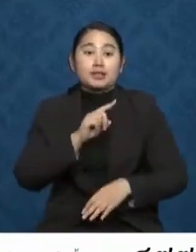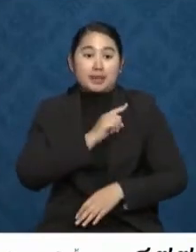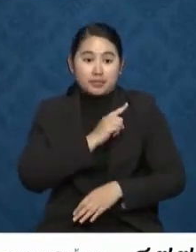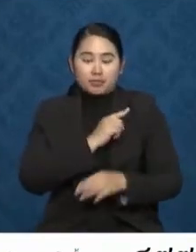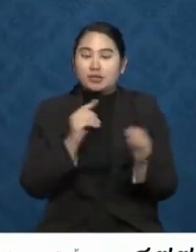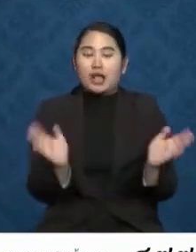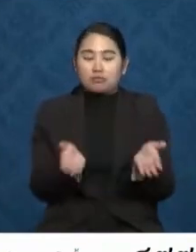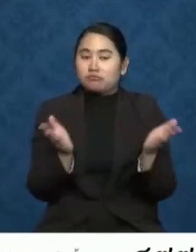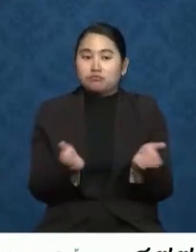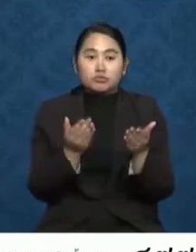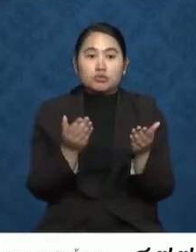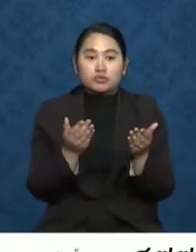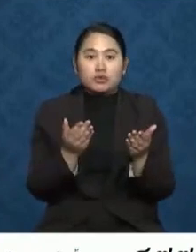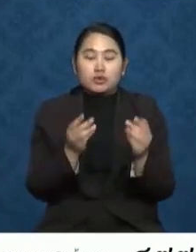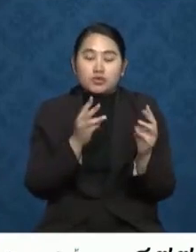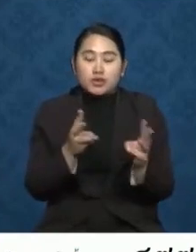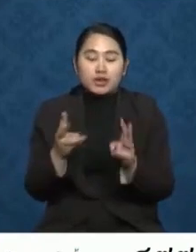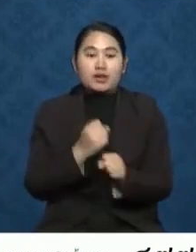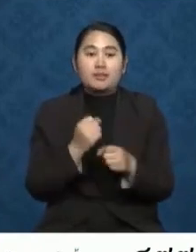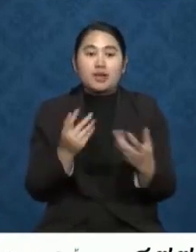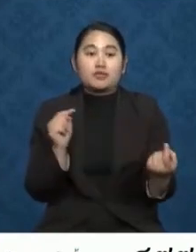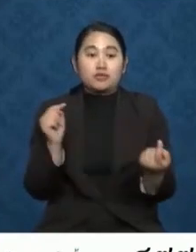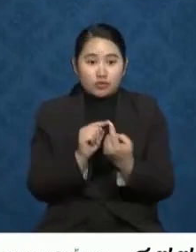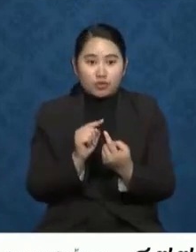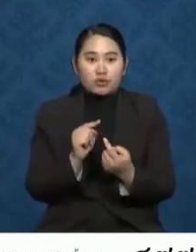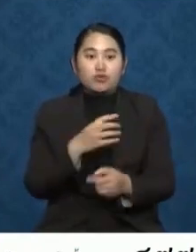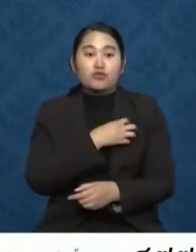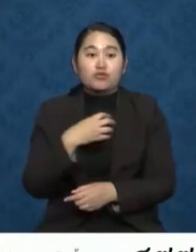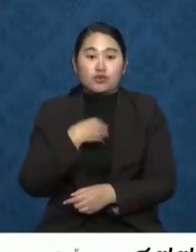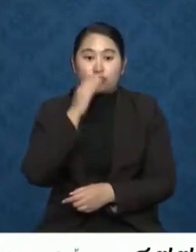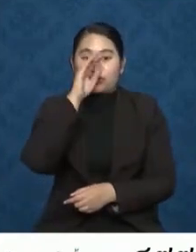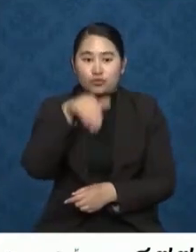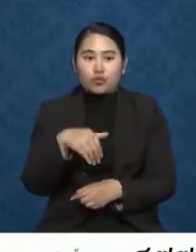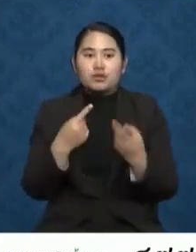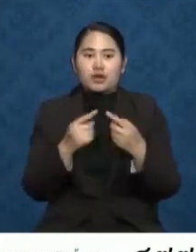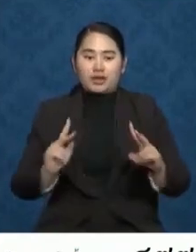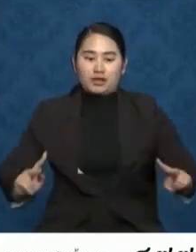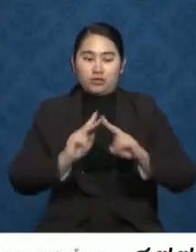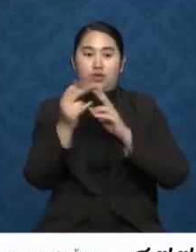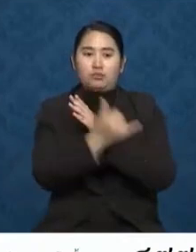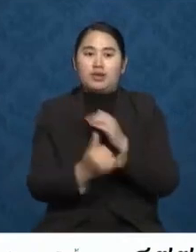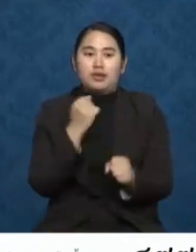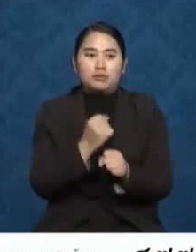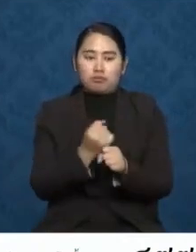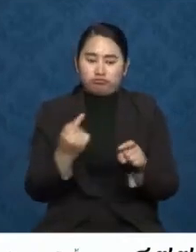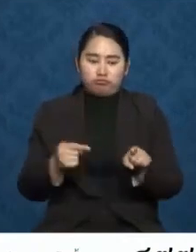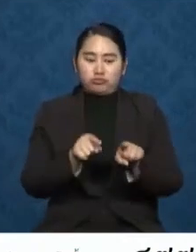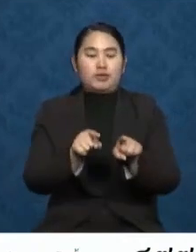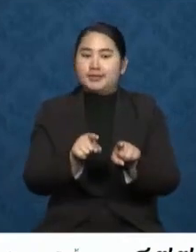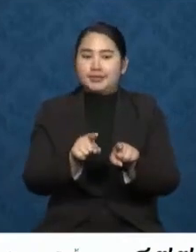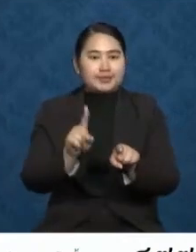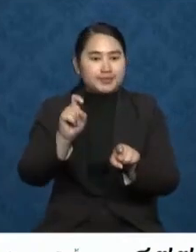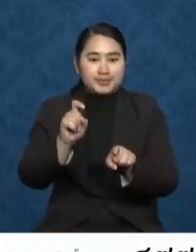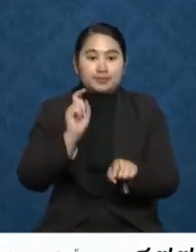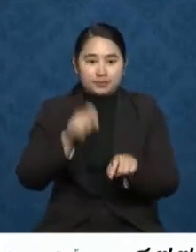ท่านั้นโดยผ่านช่องทางความสัมพันธ์ทางการทูตที่ท่านมีอยู่ไม่ใช่ใช้กระทรวงการต่างประเทศไปทำงานคู่ขนานกันไปเองท่